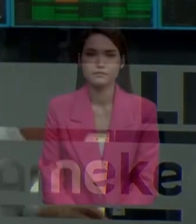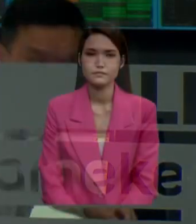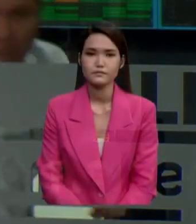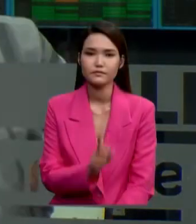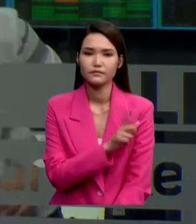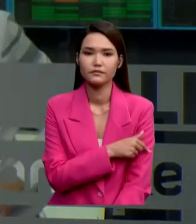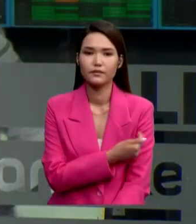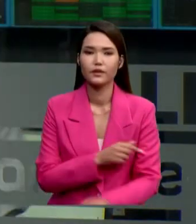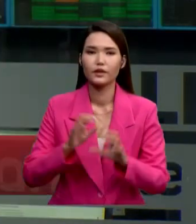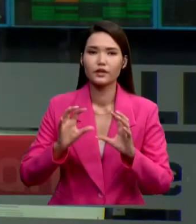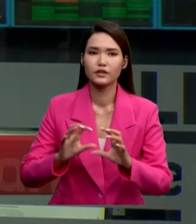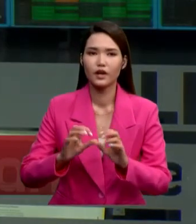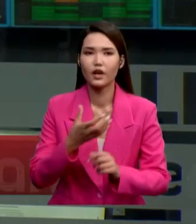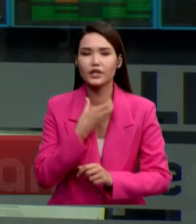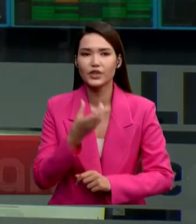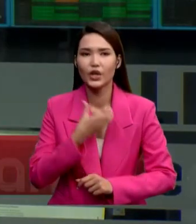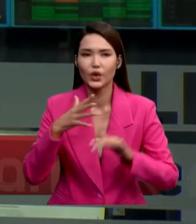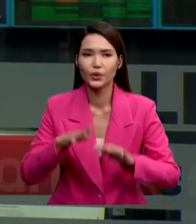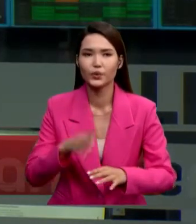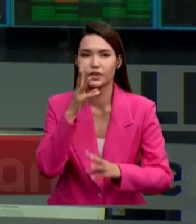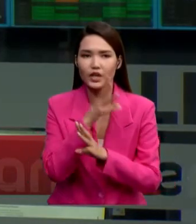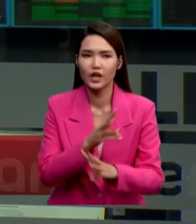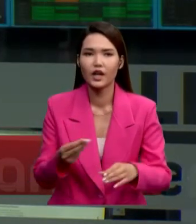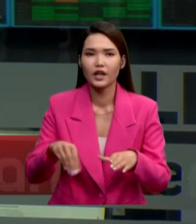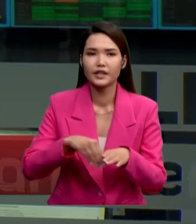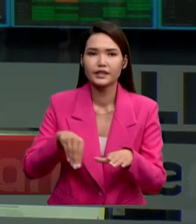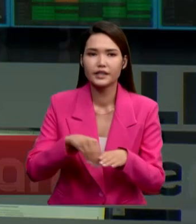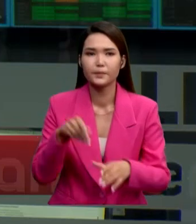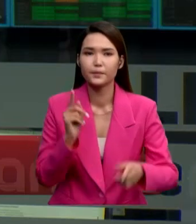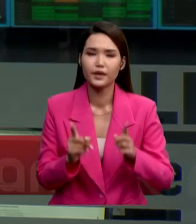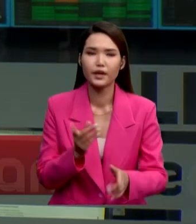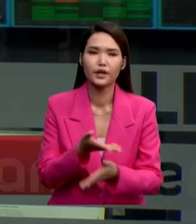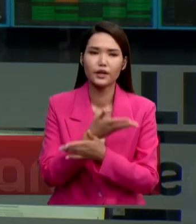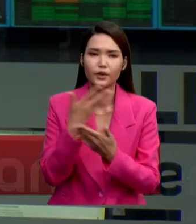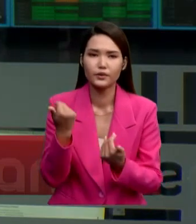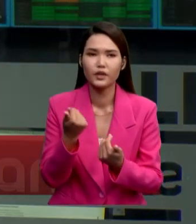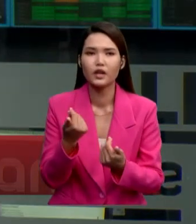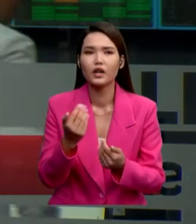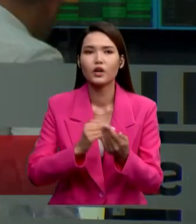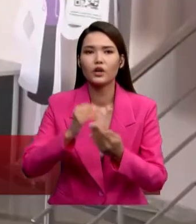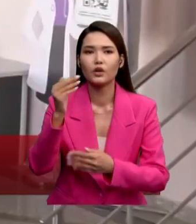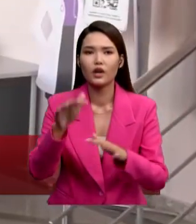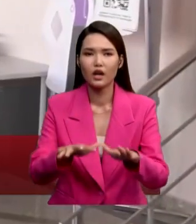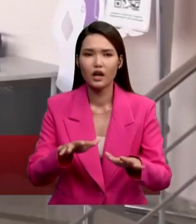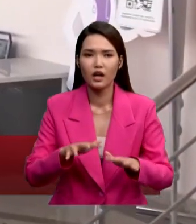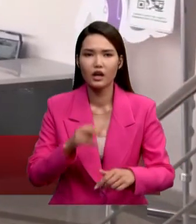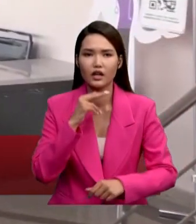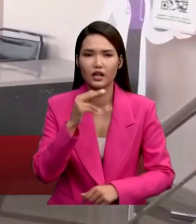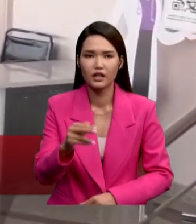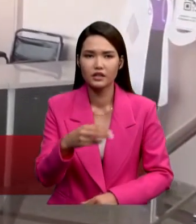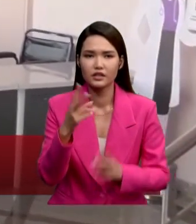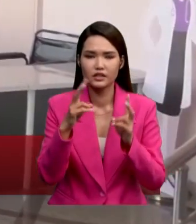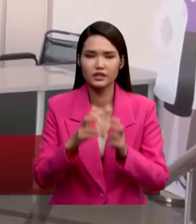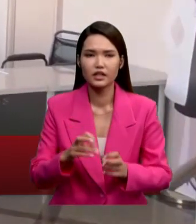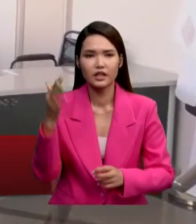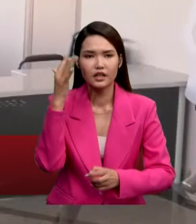Медициналық сақтандыру қоры жиналған қаражатты депозитке салғаны рас па, жоқ па? Жоғары аудит палатасы бұл істі назарға алып, жіті тексеріп